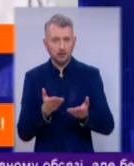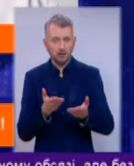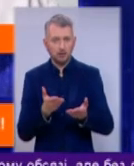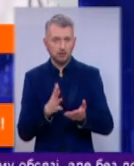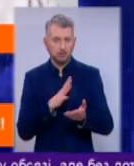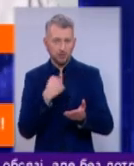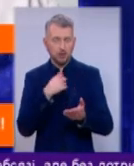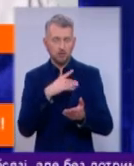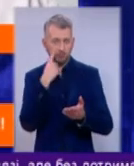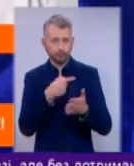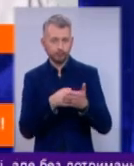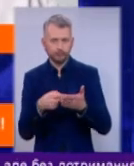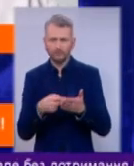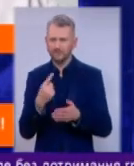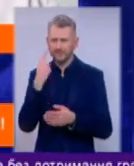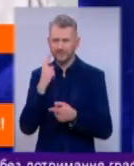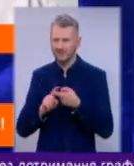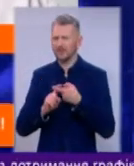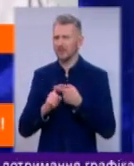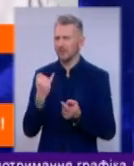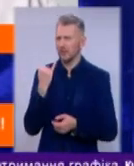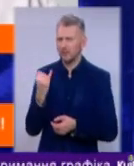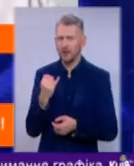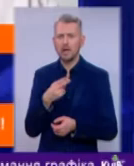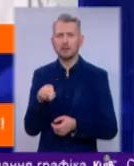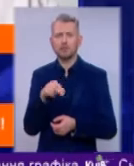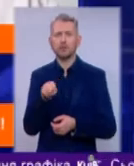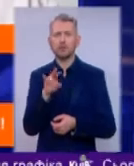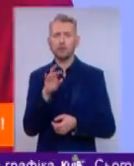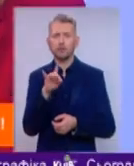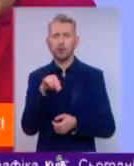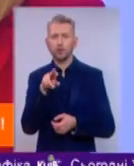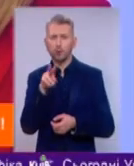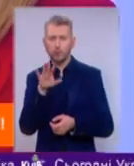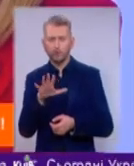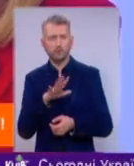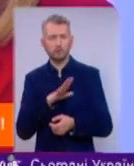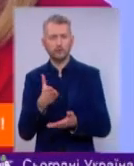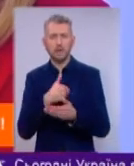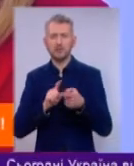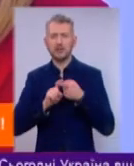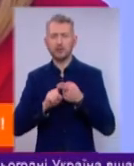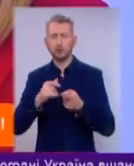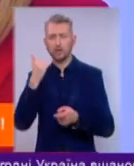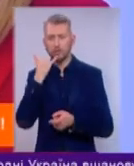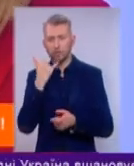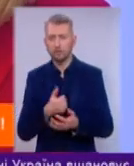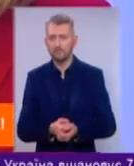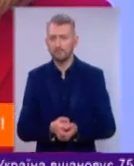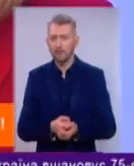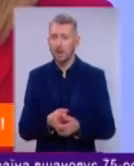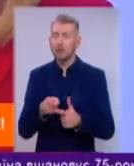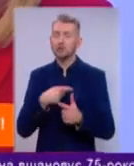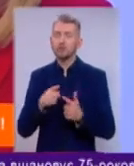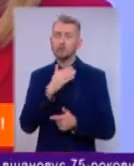спробувати. Поганий зв'язок. Дякуємо, Дмитро Добродомов був з нами на зв'язку телефоном. Панове, ну чи